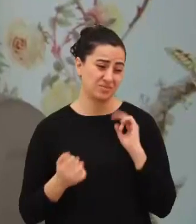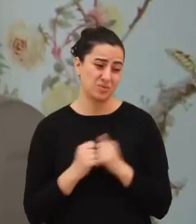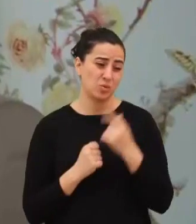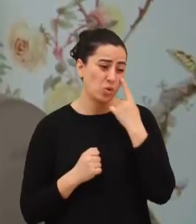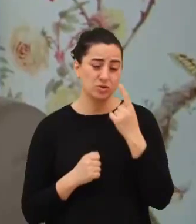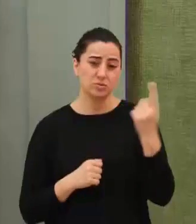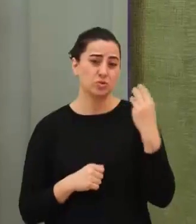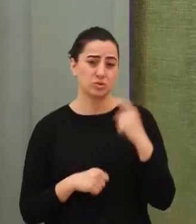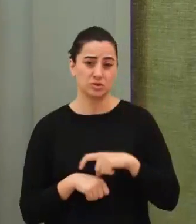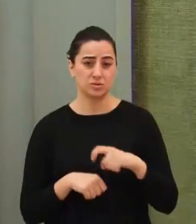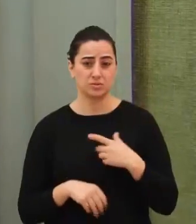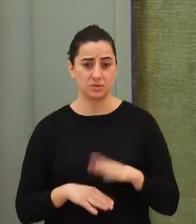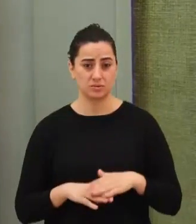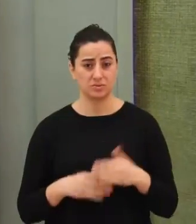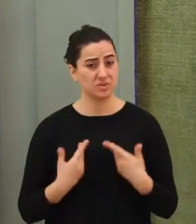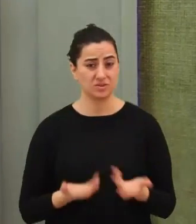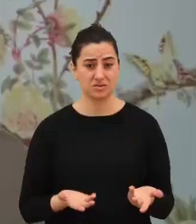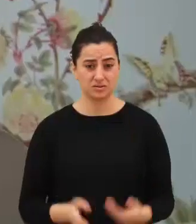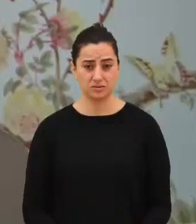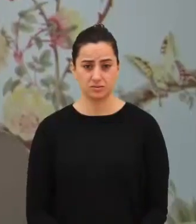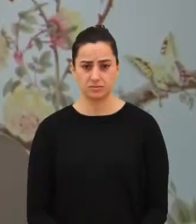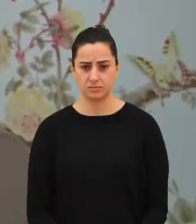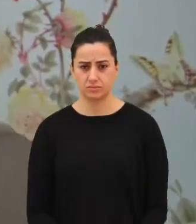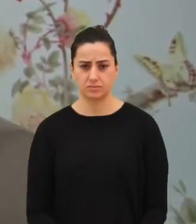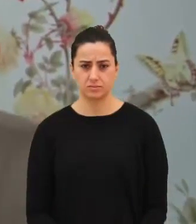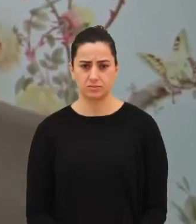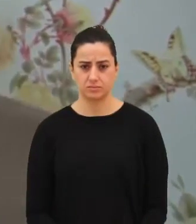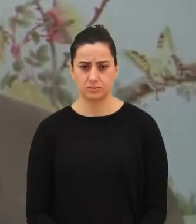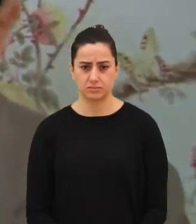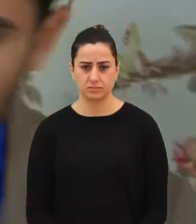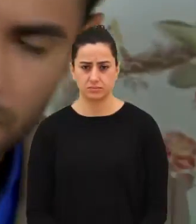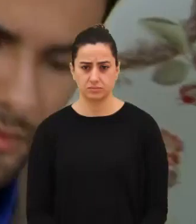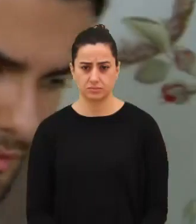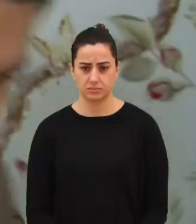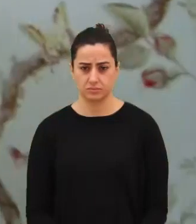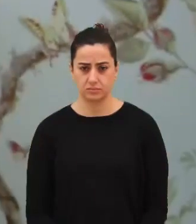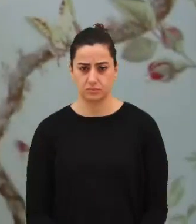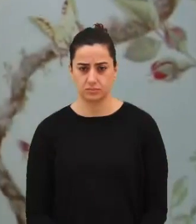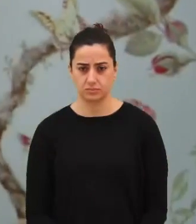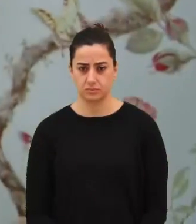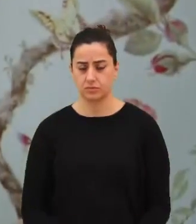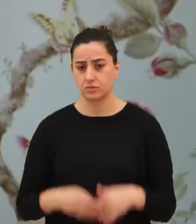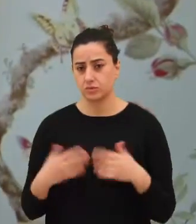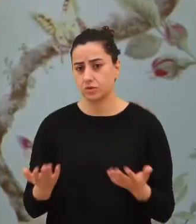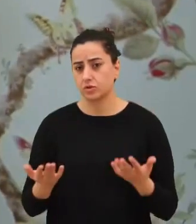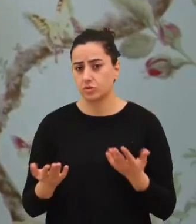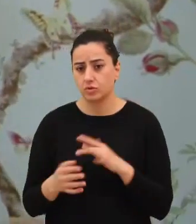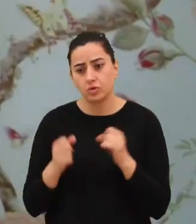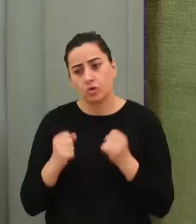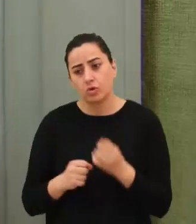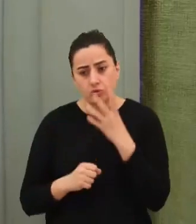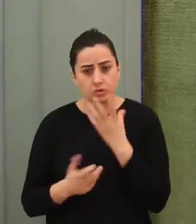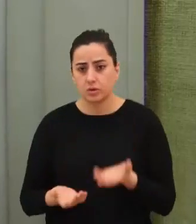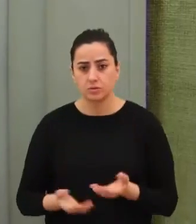görürse bana çok kızar. Of, ne yapacağız şimdi? Ya ne inecek ki? Teleye düşmüş sıçan kimi oturup